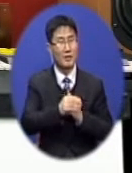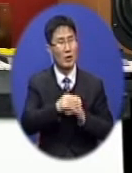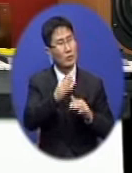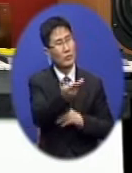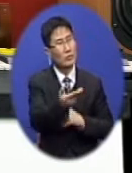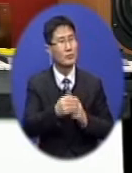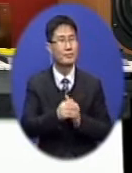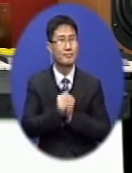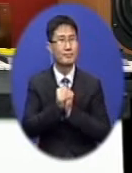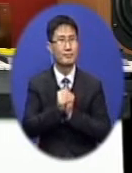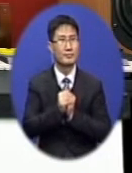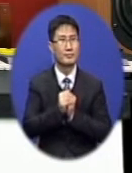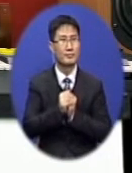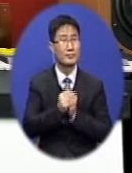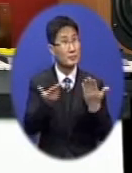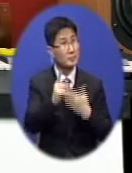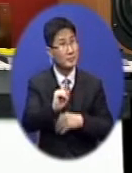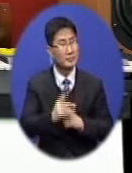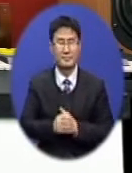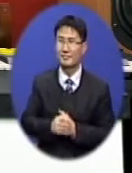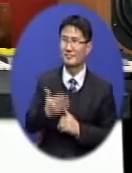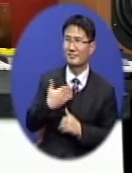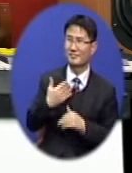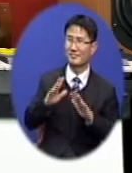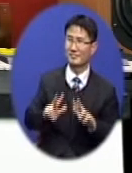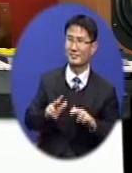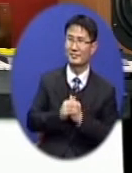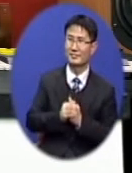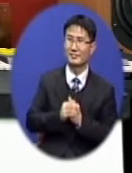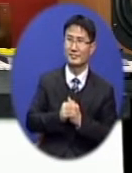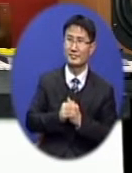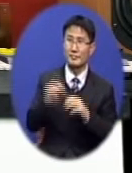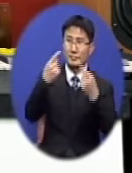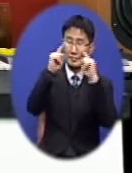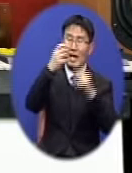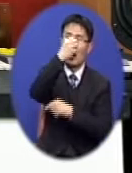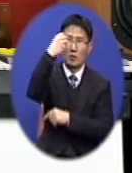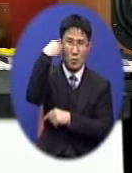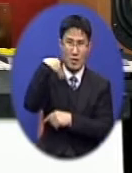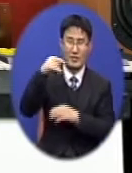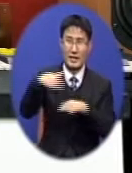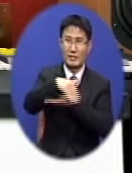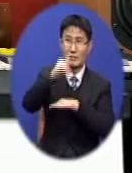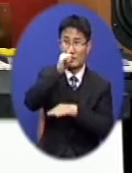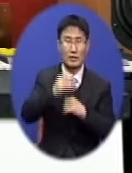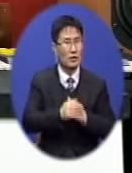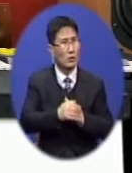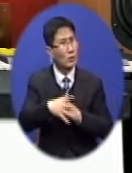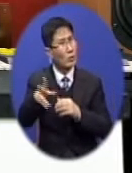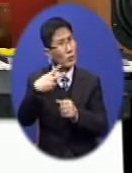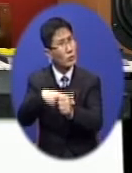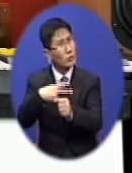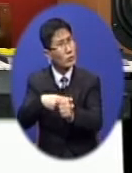우리 지윤 씨는 무슨 일 하세요? 저 지금 대학원 다니고 있어요. 아, 예. 교수의 혹시